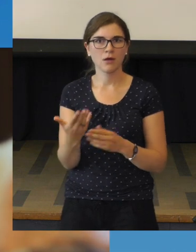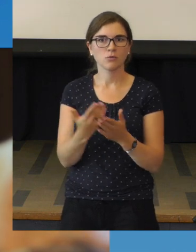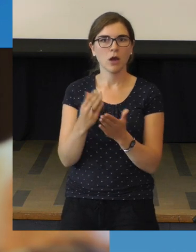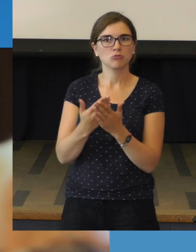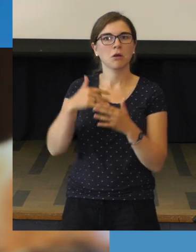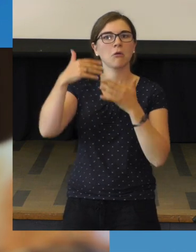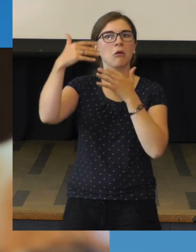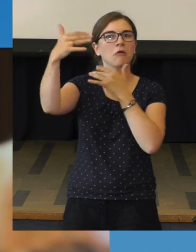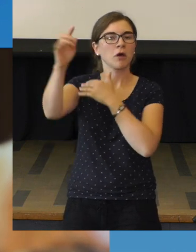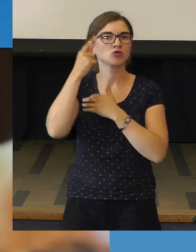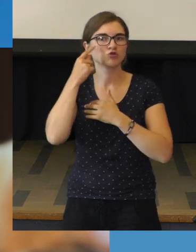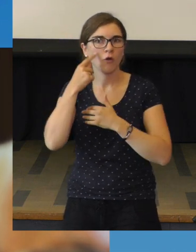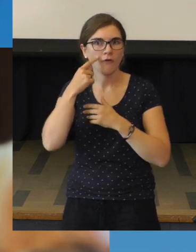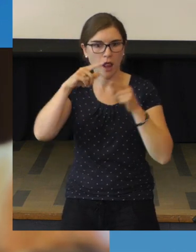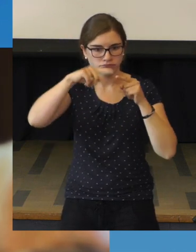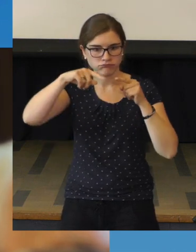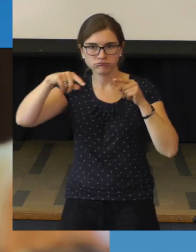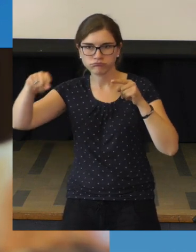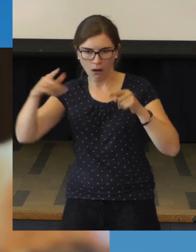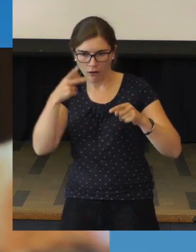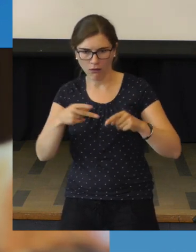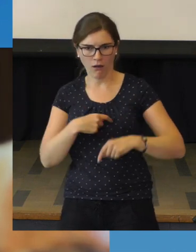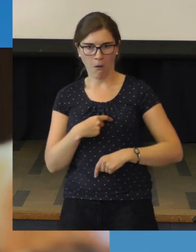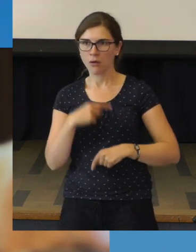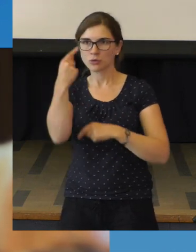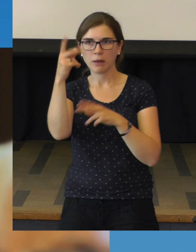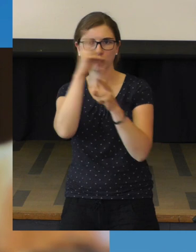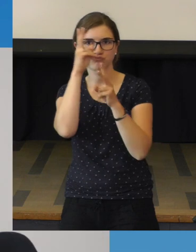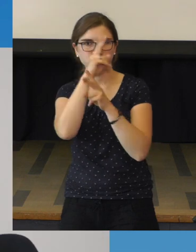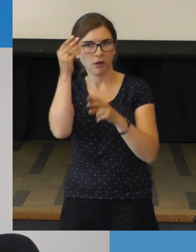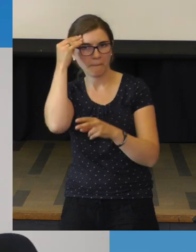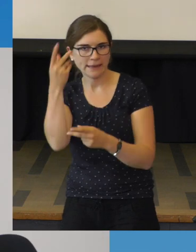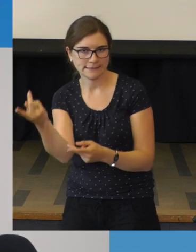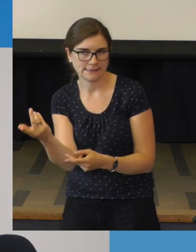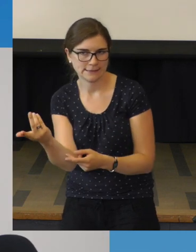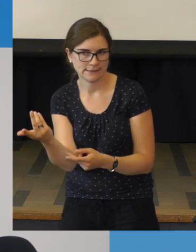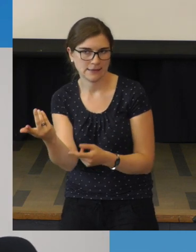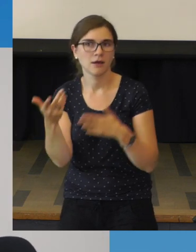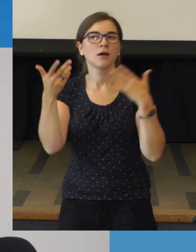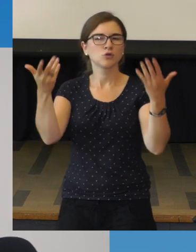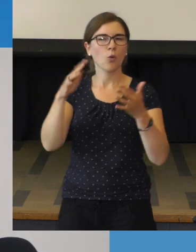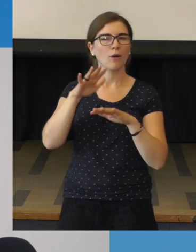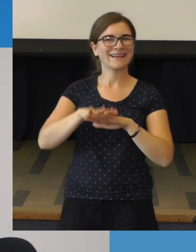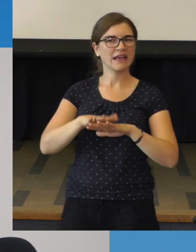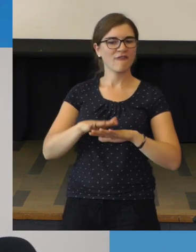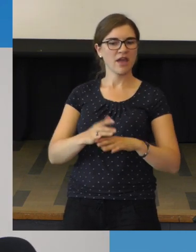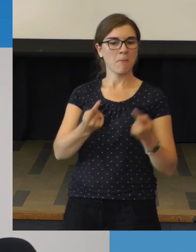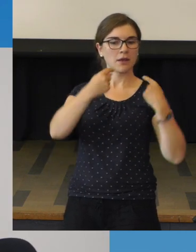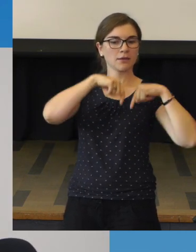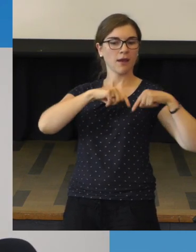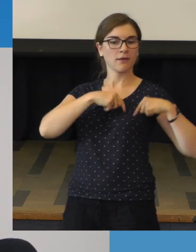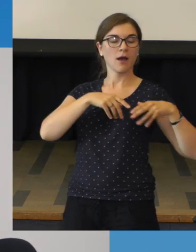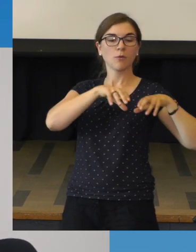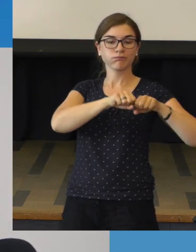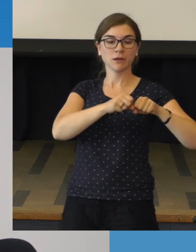EKG zufällig feststellt, den Sie als Patient nicht gemerkt haben. Wenn das Gewebe hinter dem verschlossenen